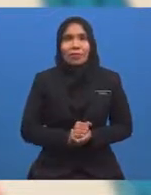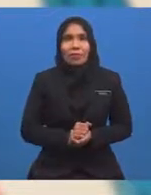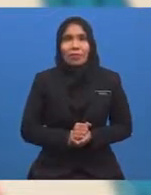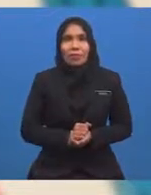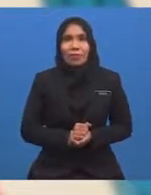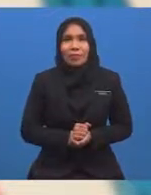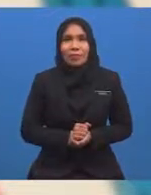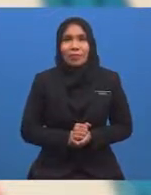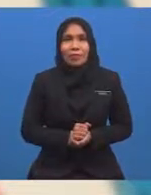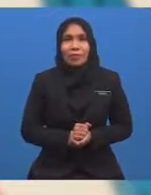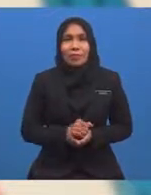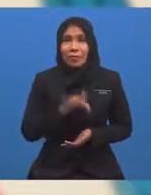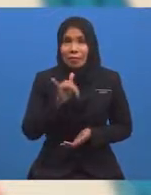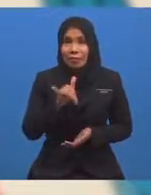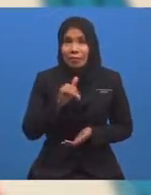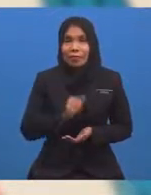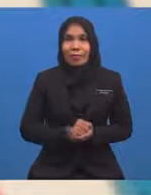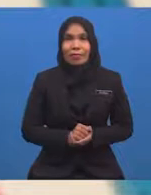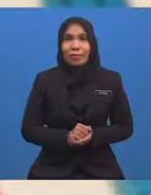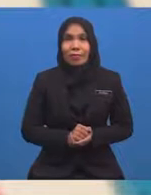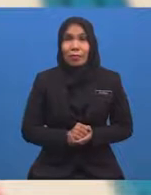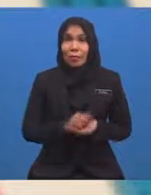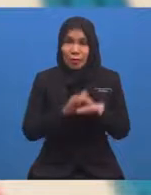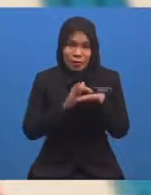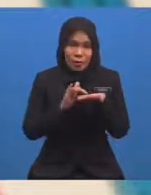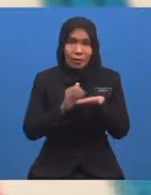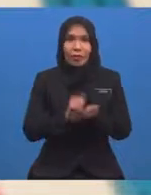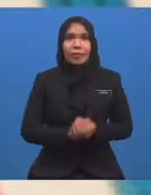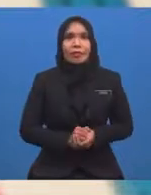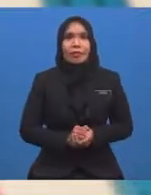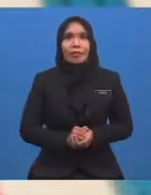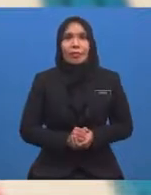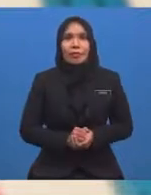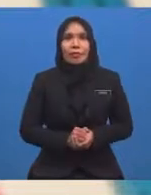Coba anda baca nisfa tersebut